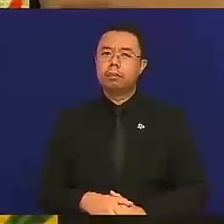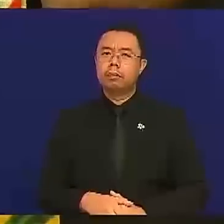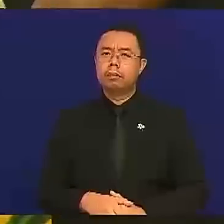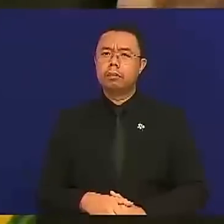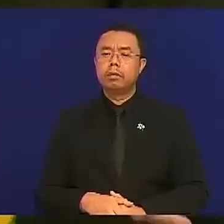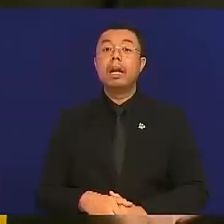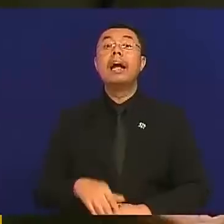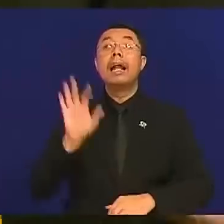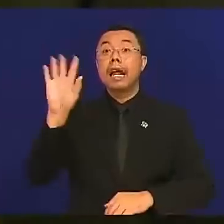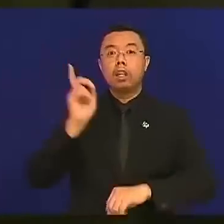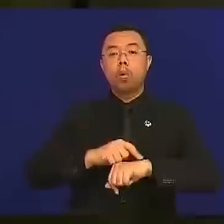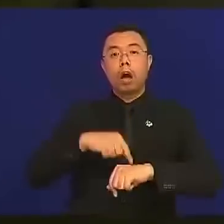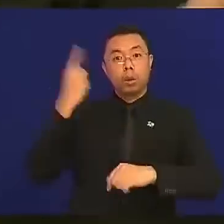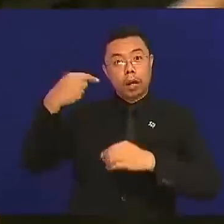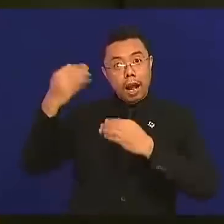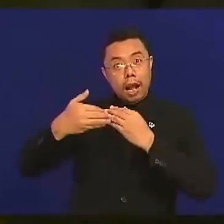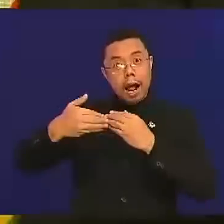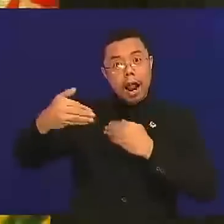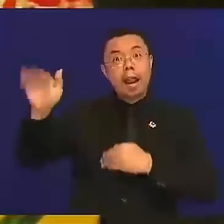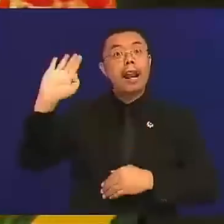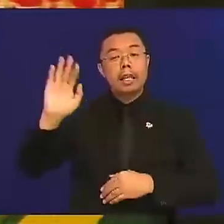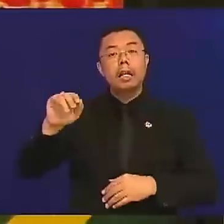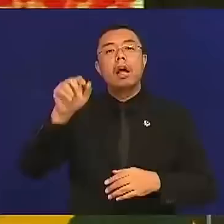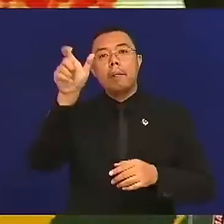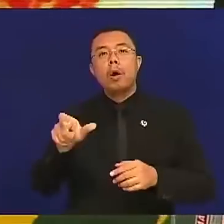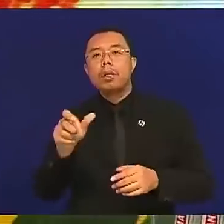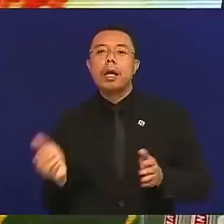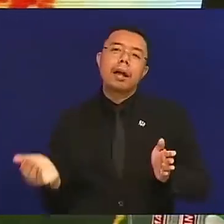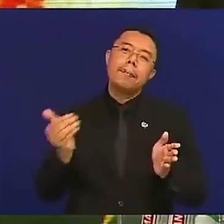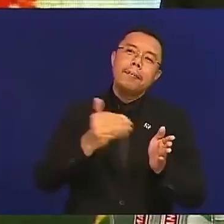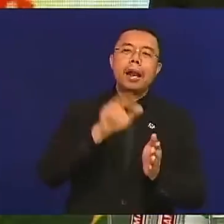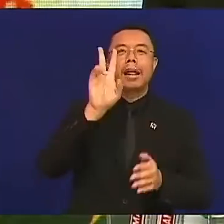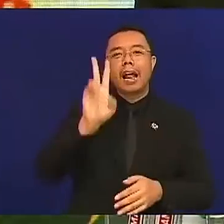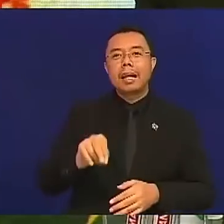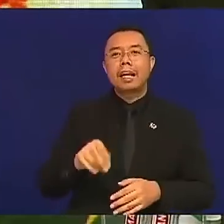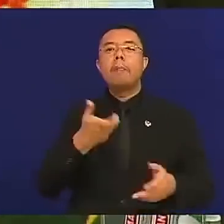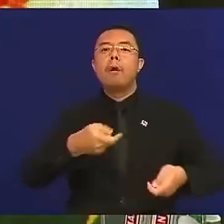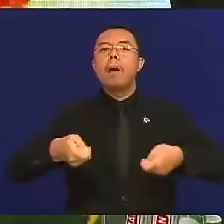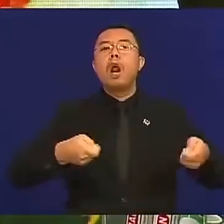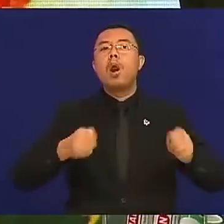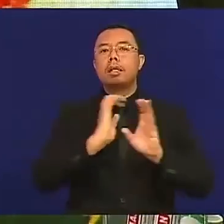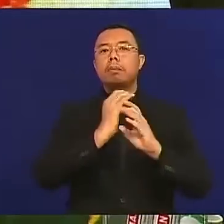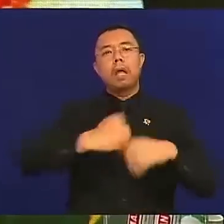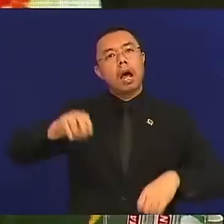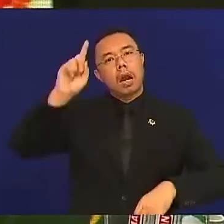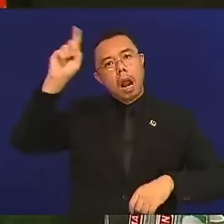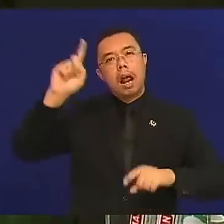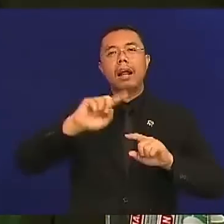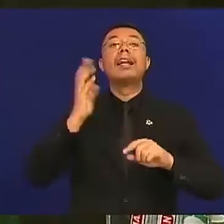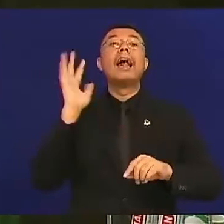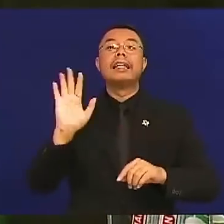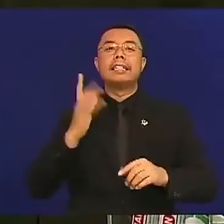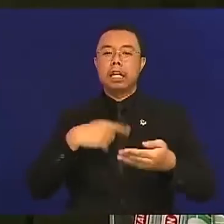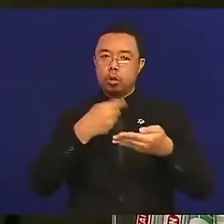Di kekekalan nanti, manusia kembali akan ini, mengelola ciptaan Allah. Tapi saya tulis nanti